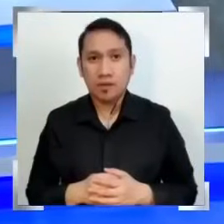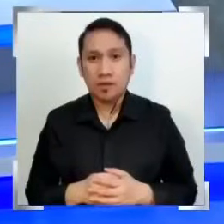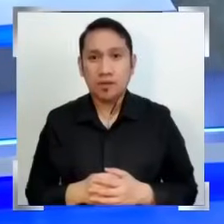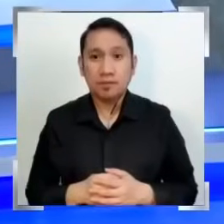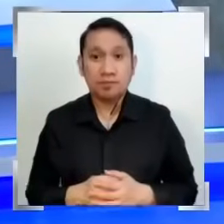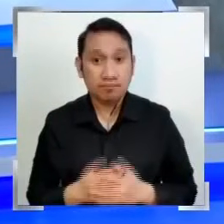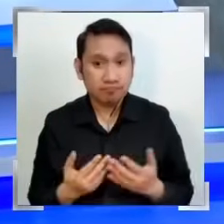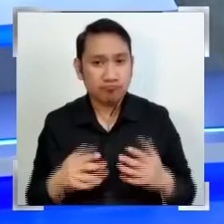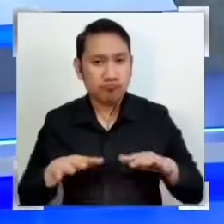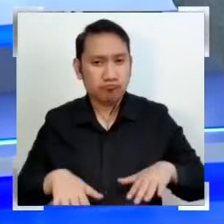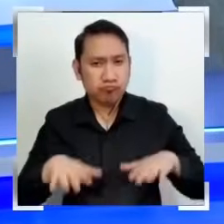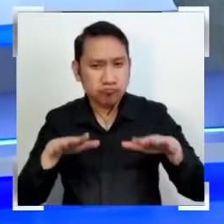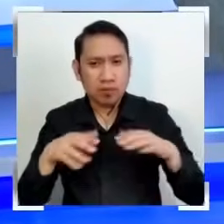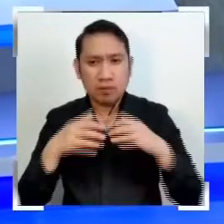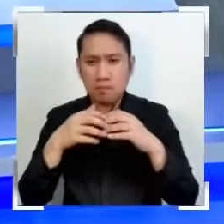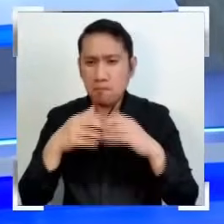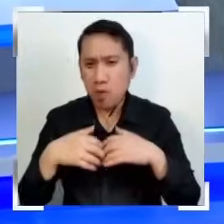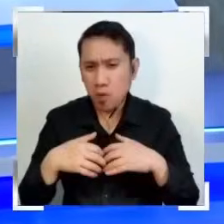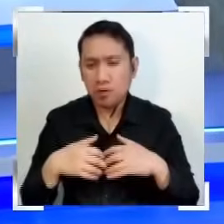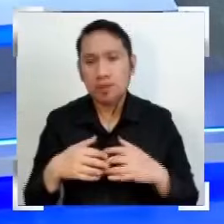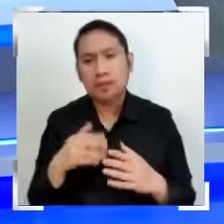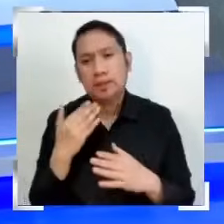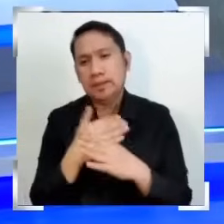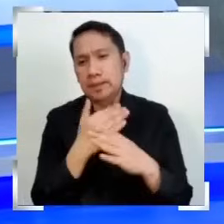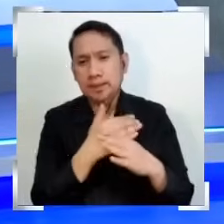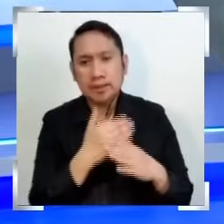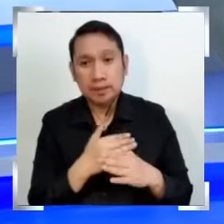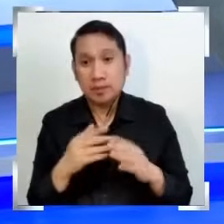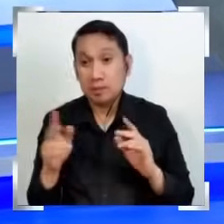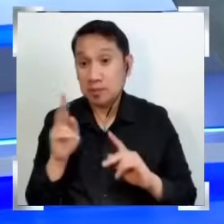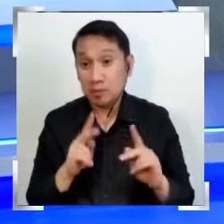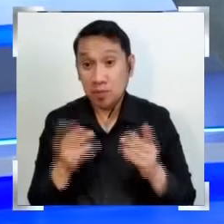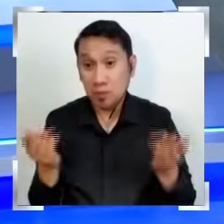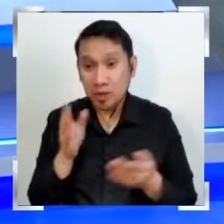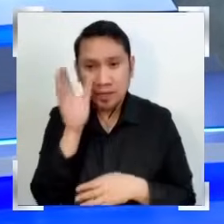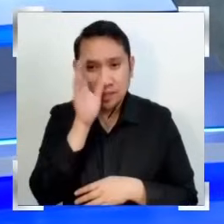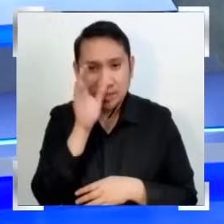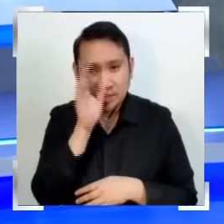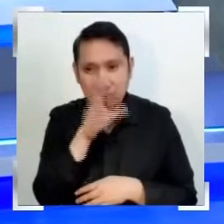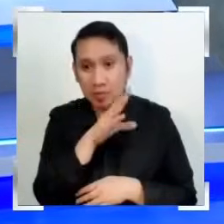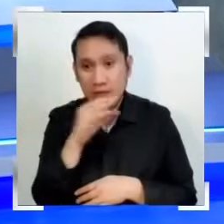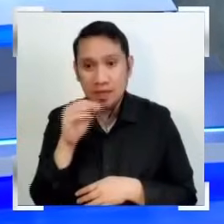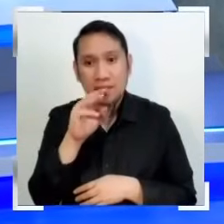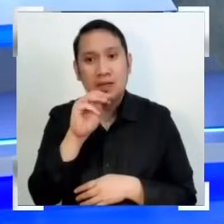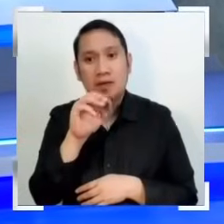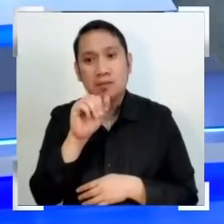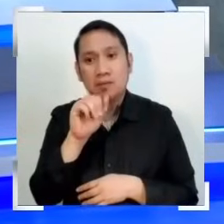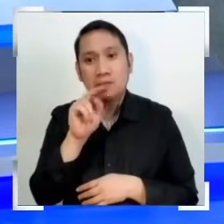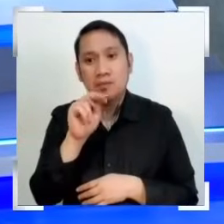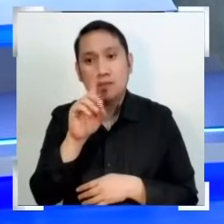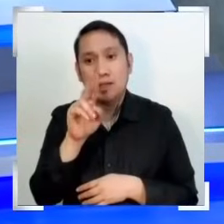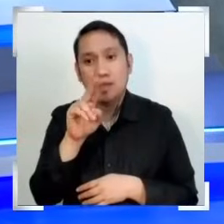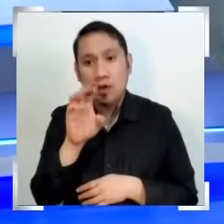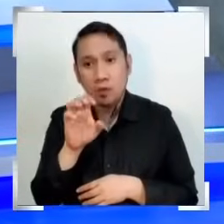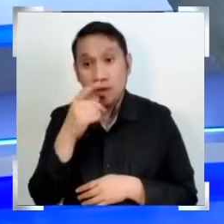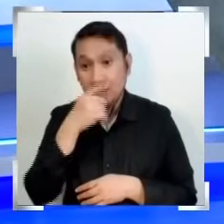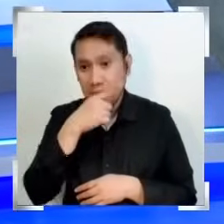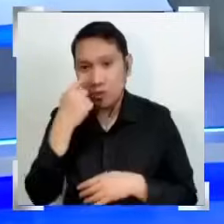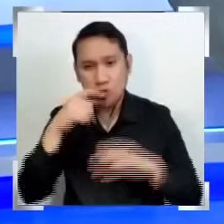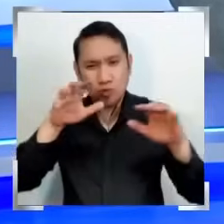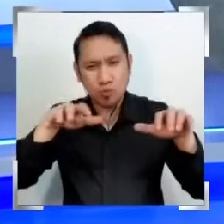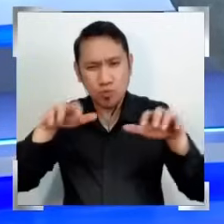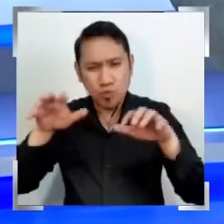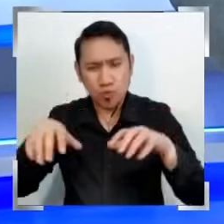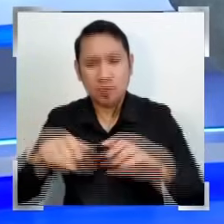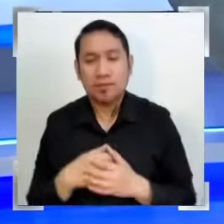Baha at pagguho ang nemerwisyo sa mga residente sa Cebu City at Mandaue City dahil sa pangulang dala ng habagat. Saksi, si